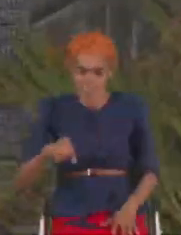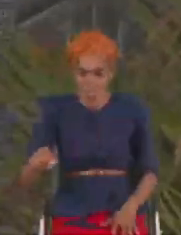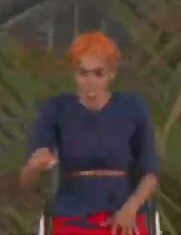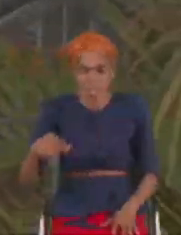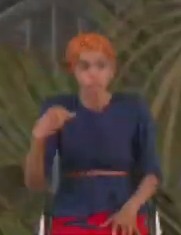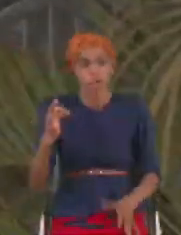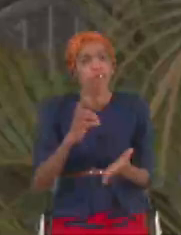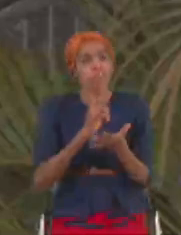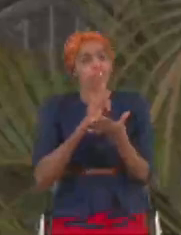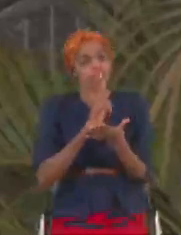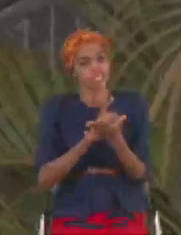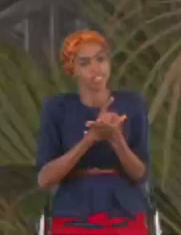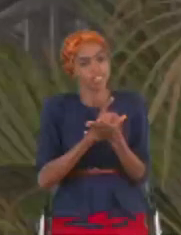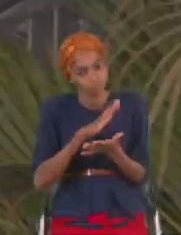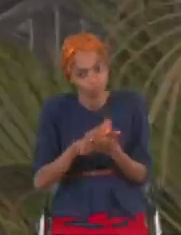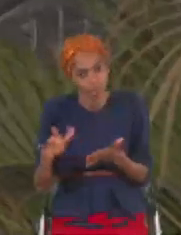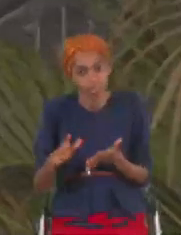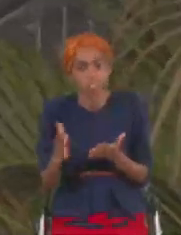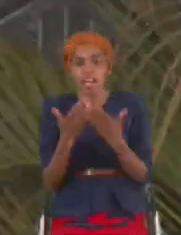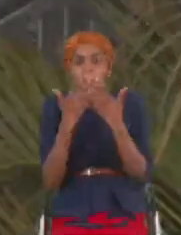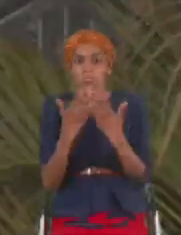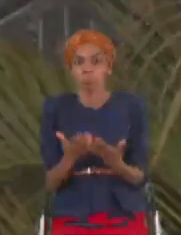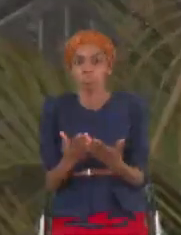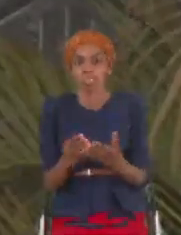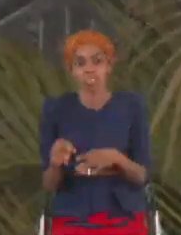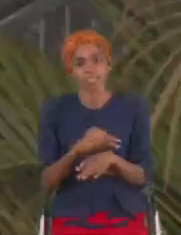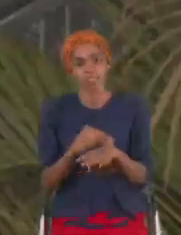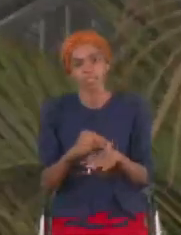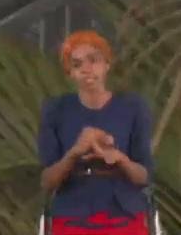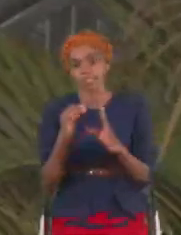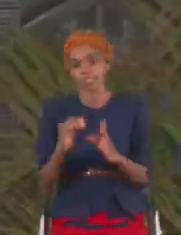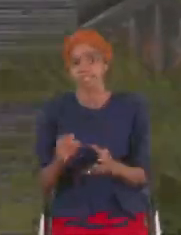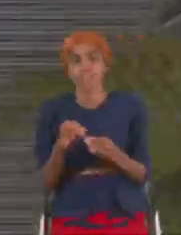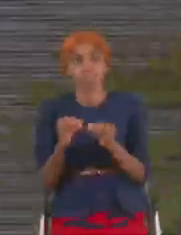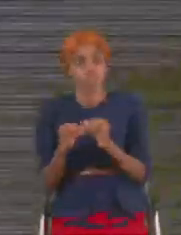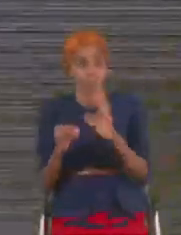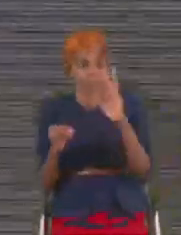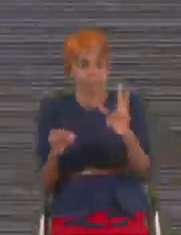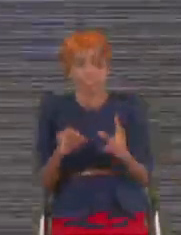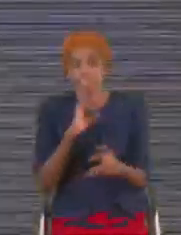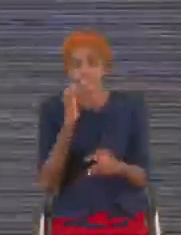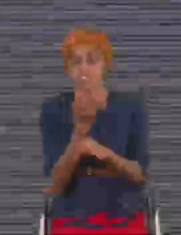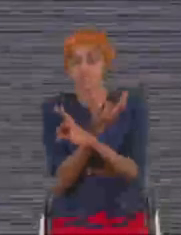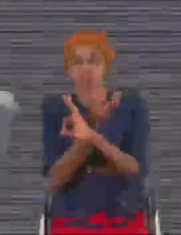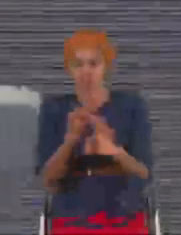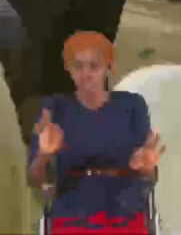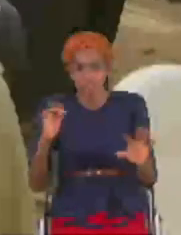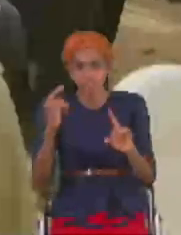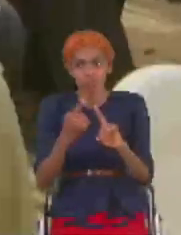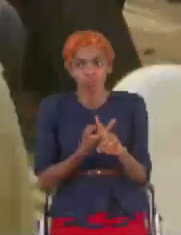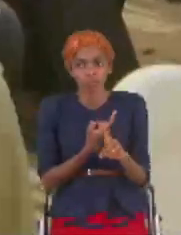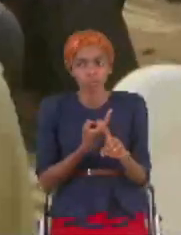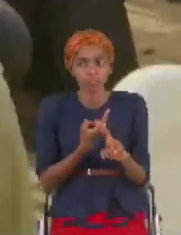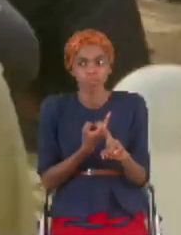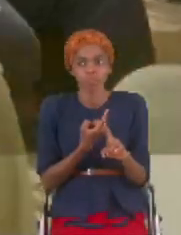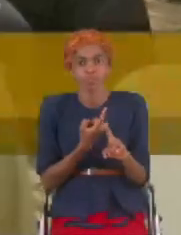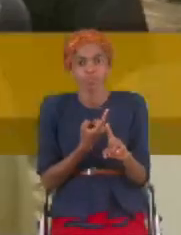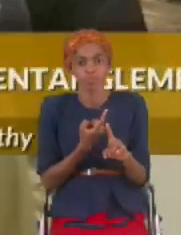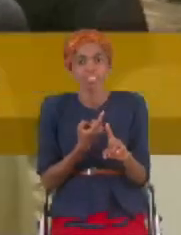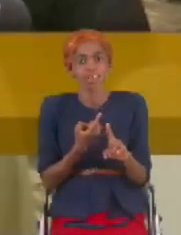d'un ministre divinement apprécié et troisièmement c'est la libération